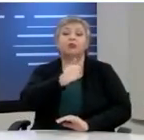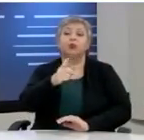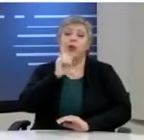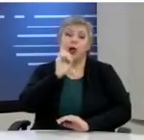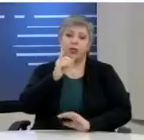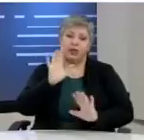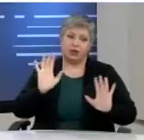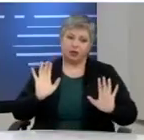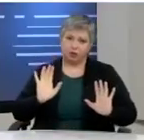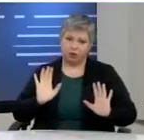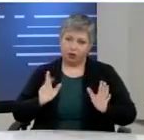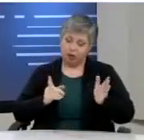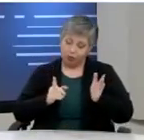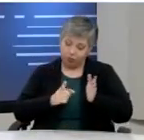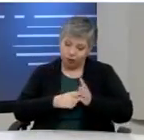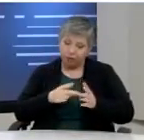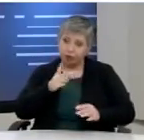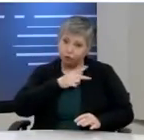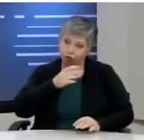Να τα λέμε τα σωστά, να τα λέμε.